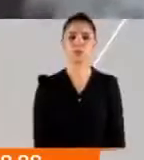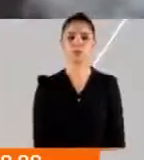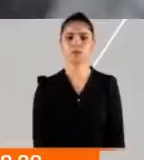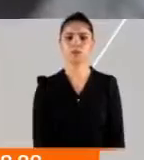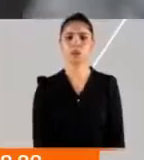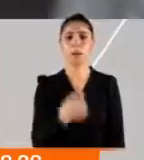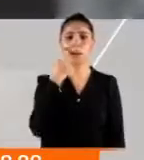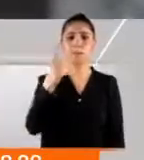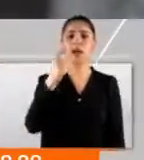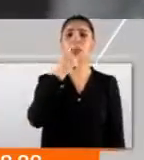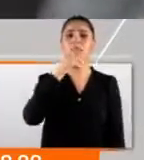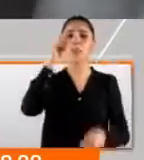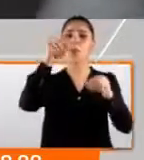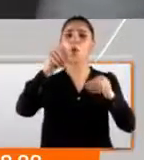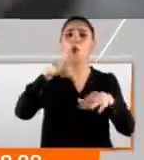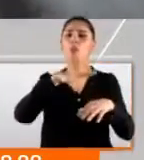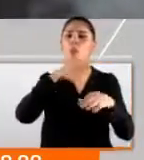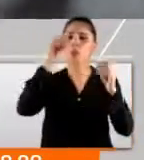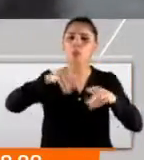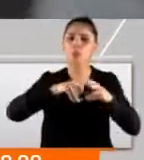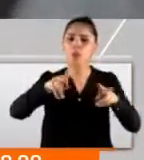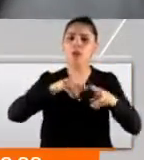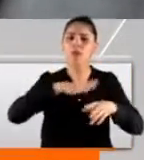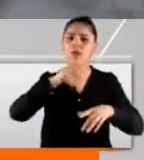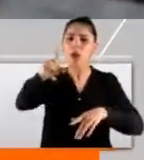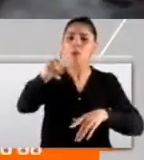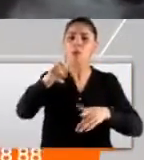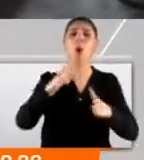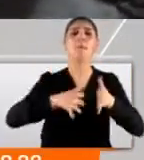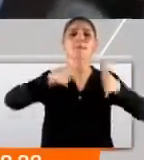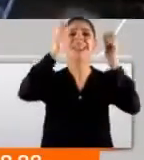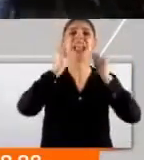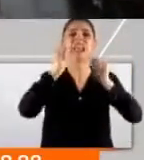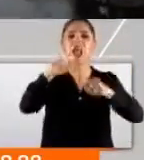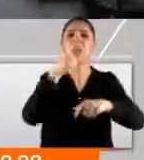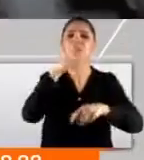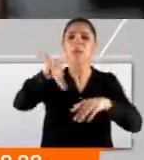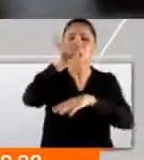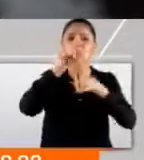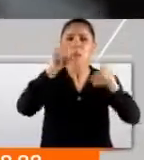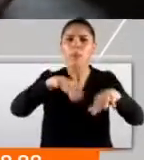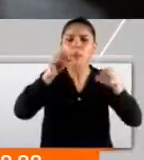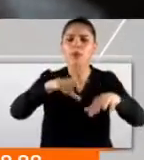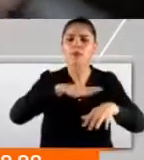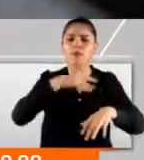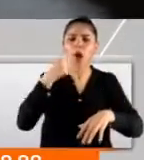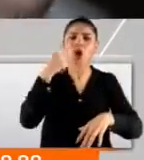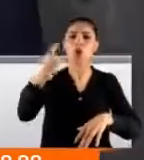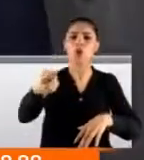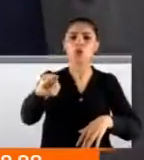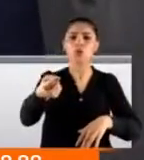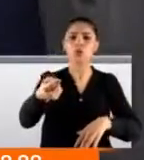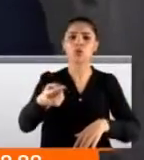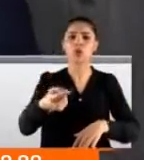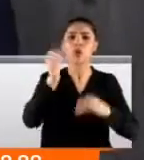Şu anda bakın demirler kopuyor, kopuyor. Bunlar binayı ayakta tutan demirler. Bunların hepsi kopuyor. Bakın görüyorsunuz değil mi?